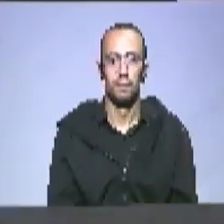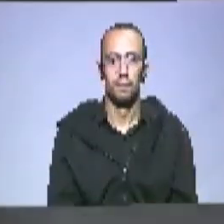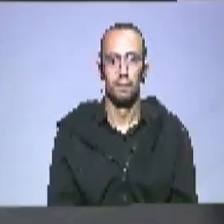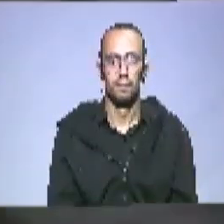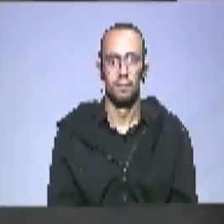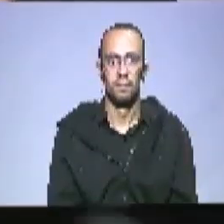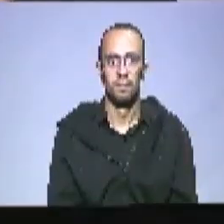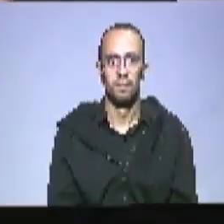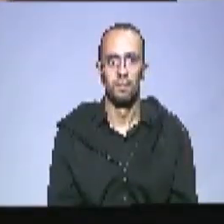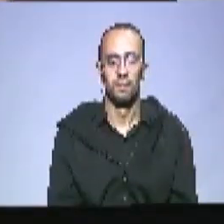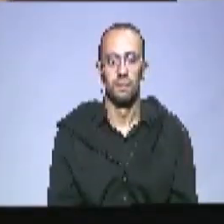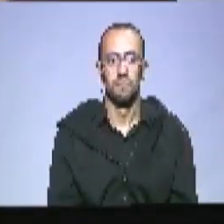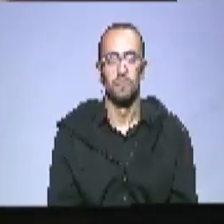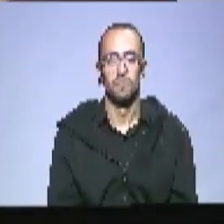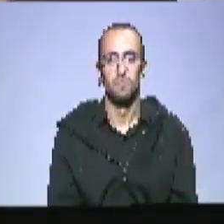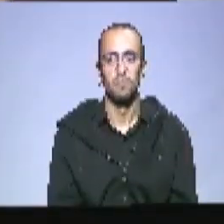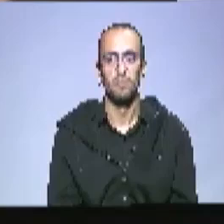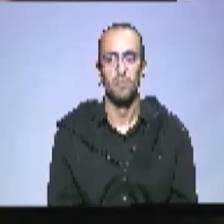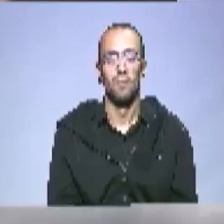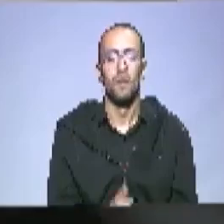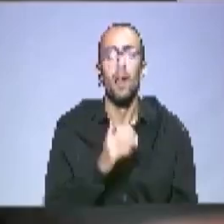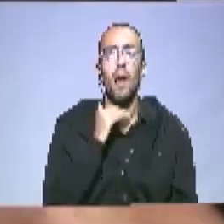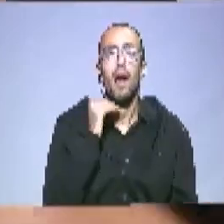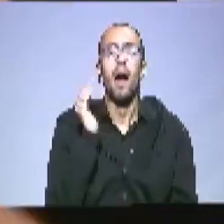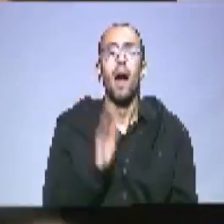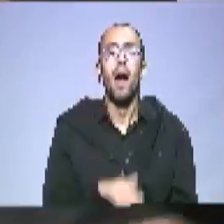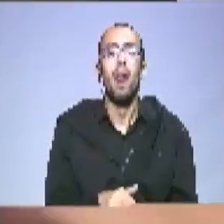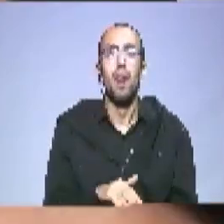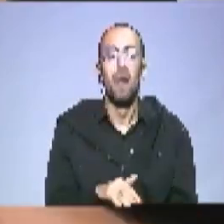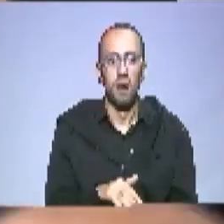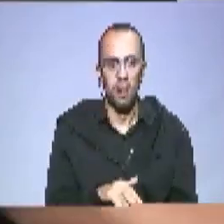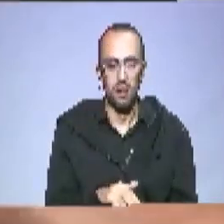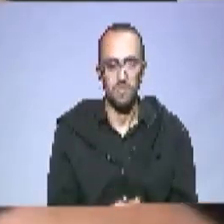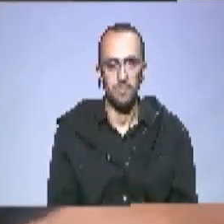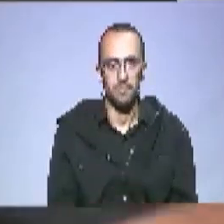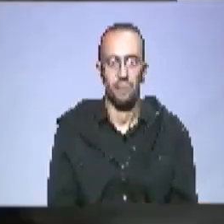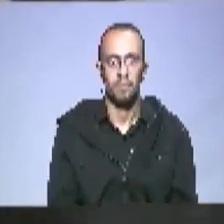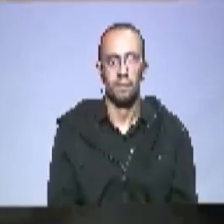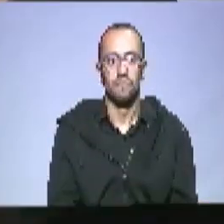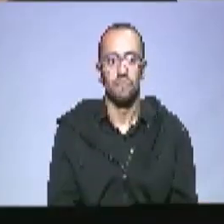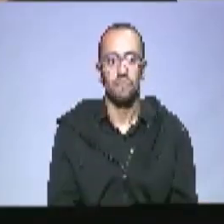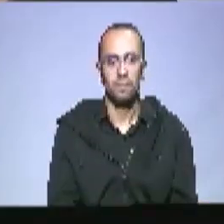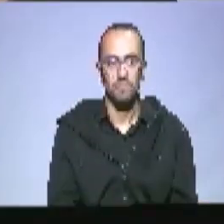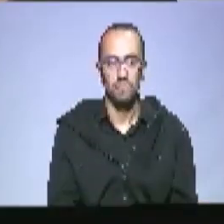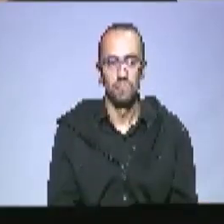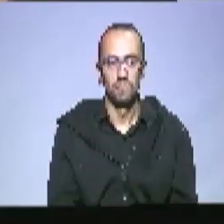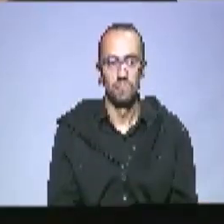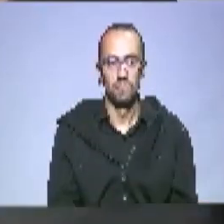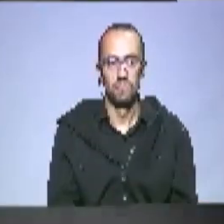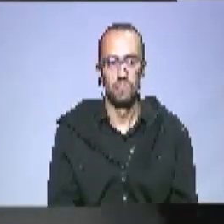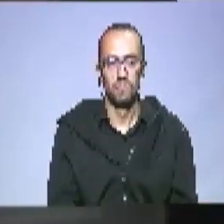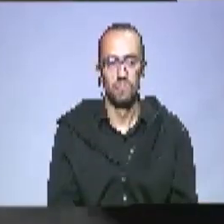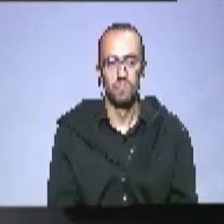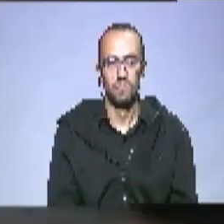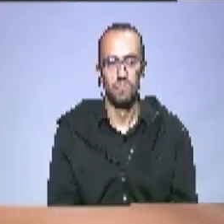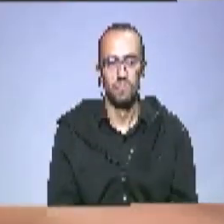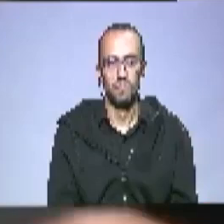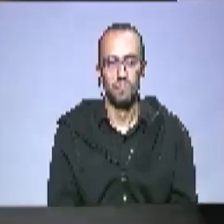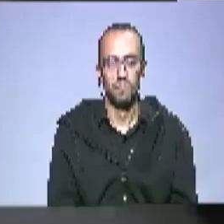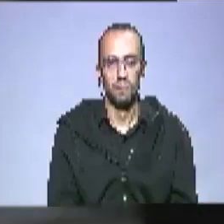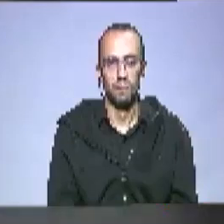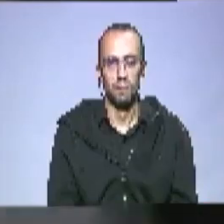تمام كده، بنجيب معانا الخل بتطفيها بالخل كده طشه خل صغيره كده ظريفه